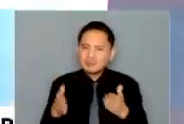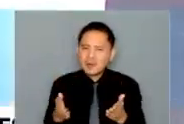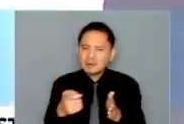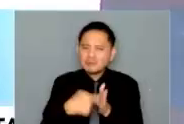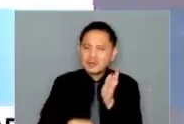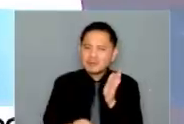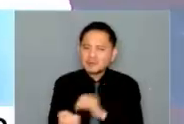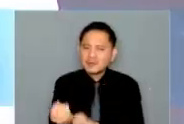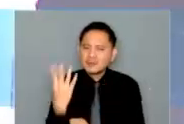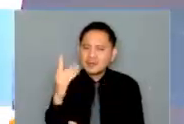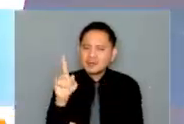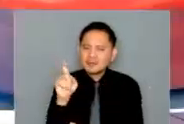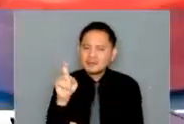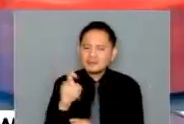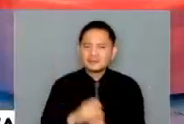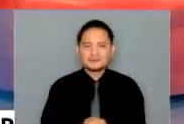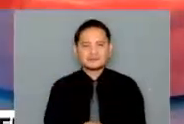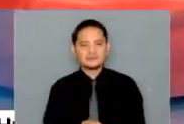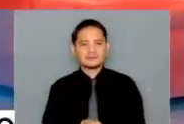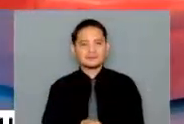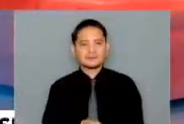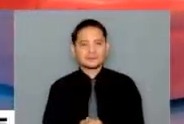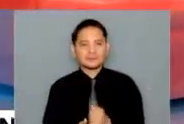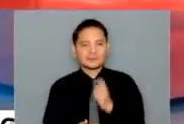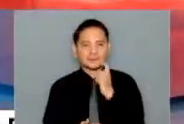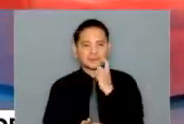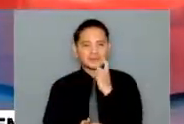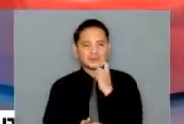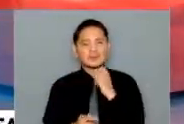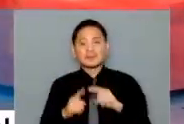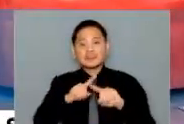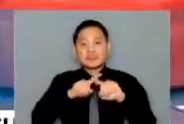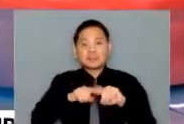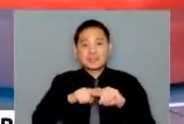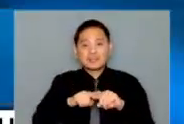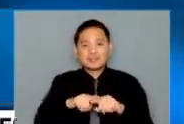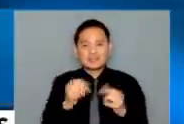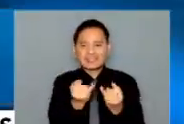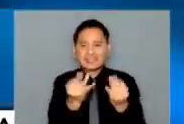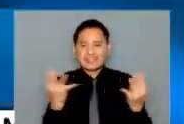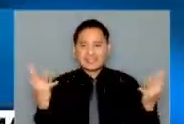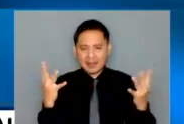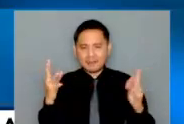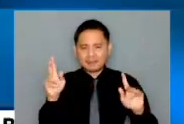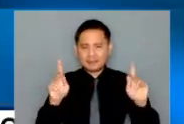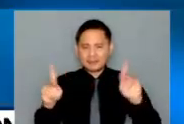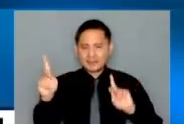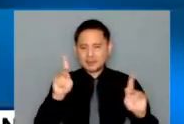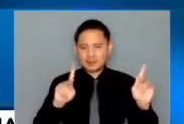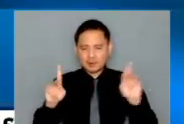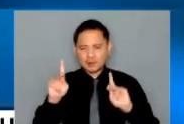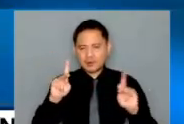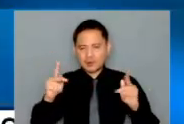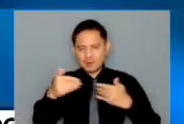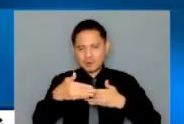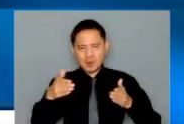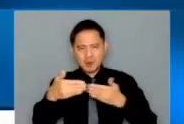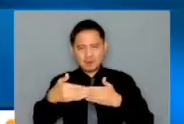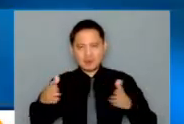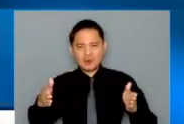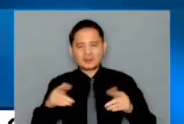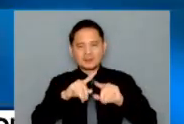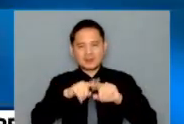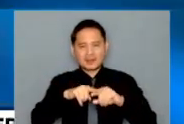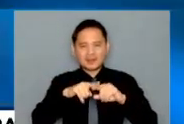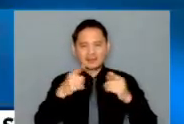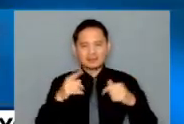Ano po eh, yung package po namin, depende po sa dami ng ayun, tao. So, just... Patingnan tayo nung isang box para malaman nila. Ayan. Alam